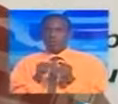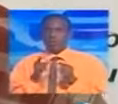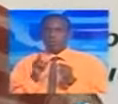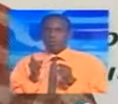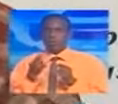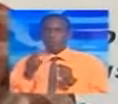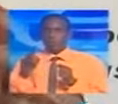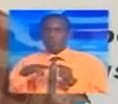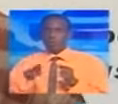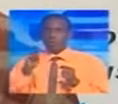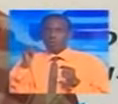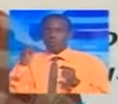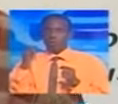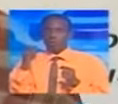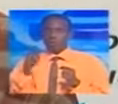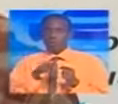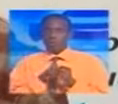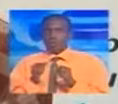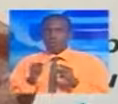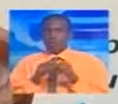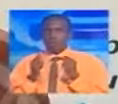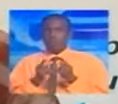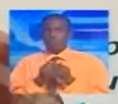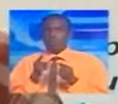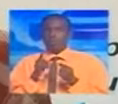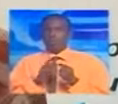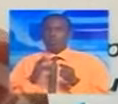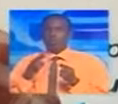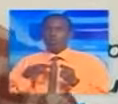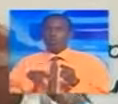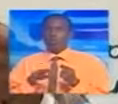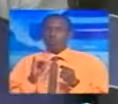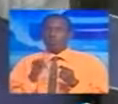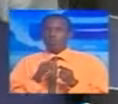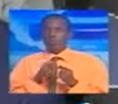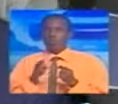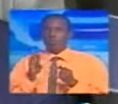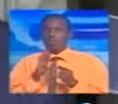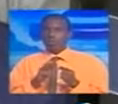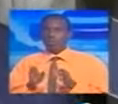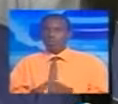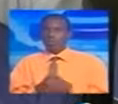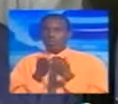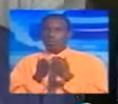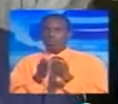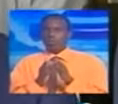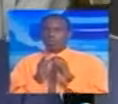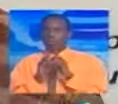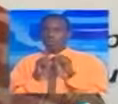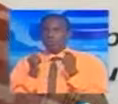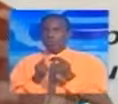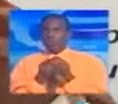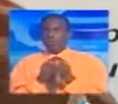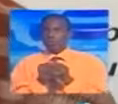président, Hussein Abdallah, présent donc à cette cérémonie. Il a indiqué que cette bibliothèque est à donc préserver et de